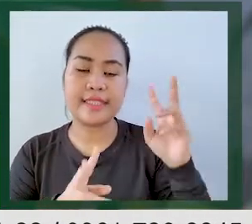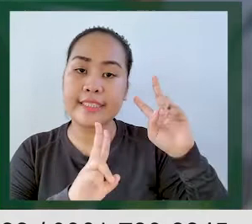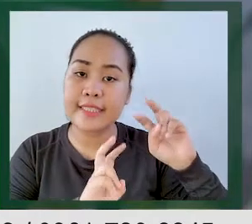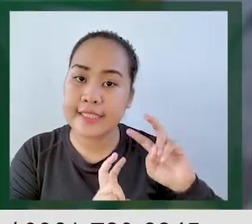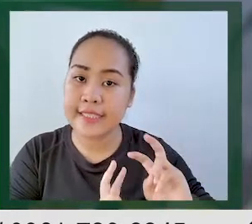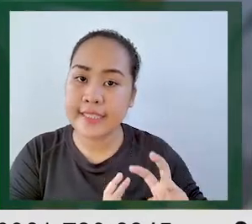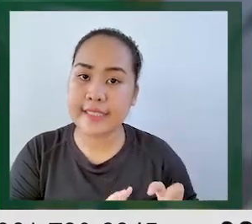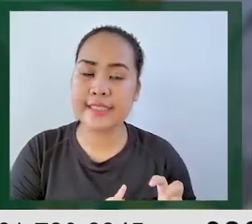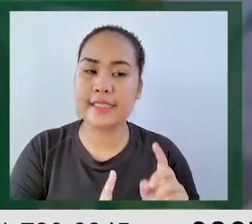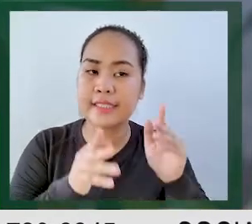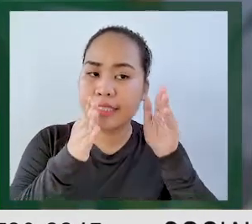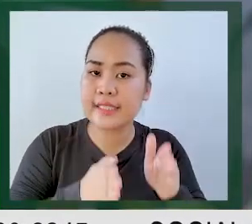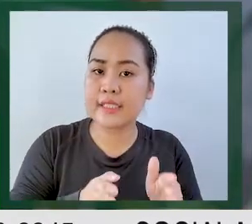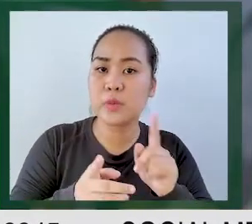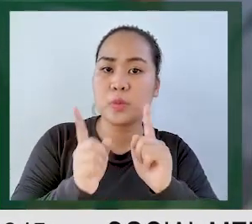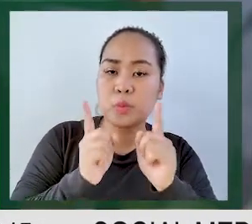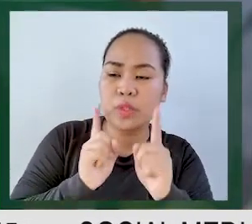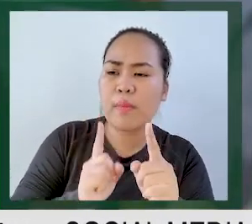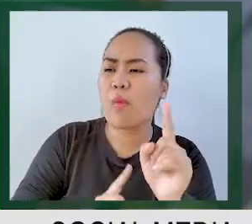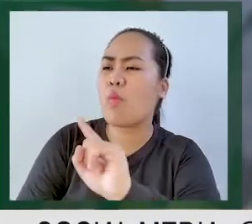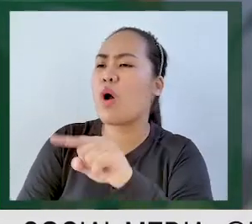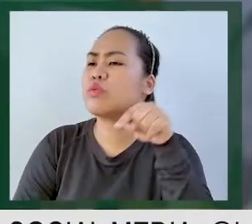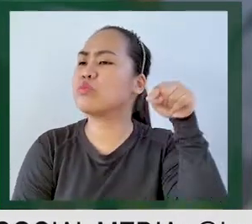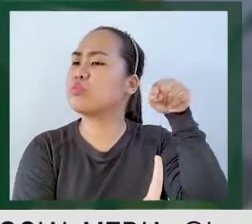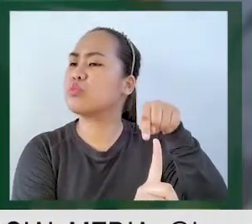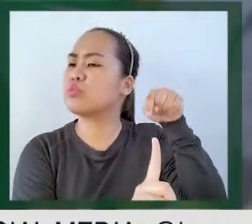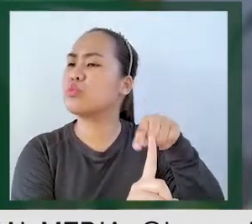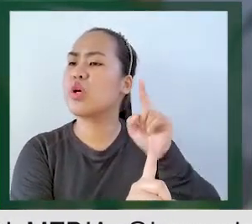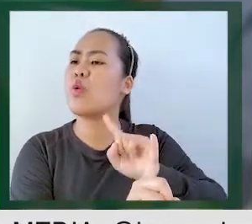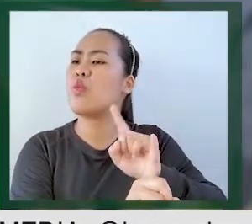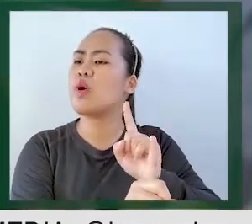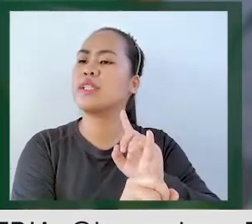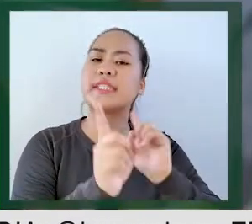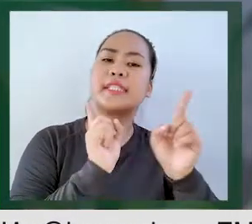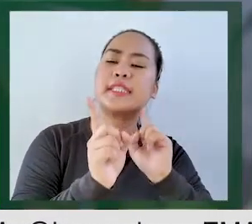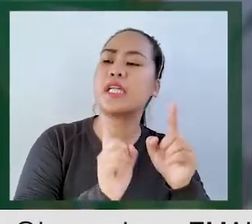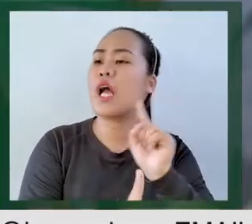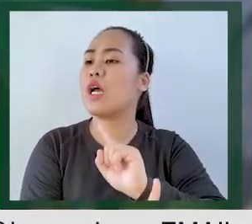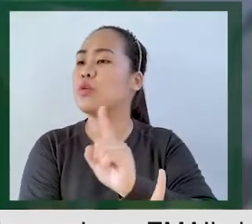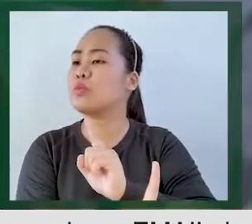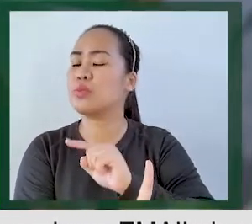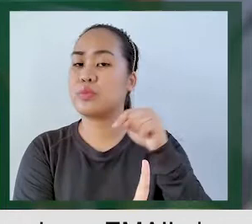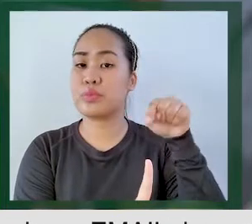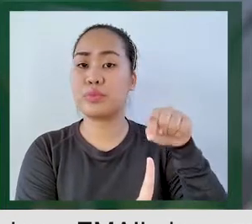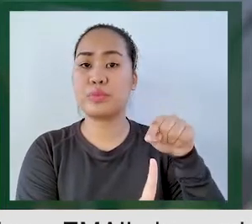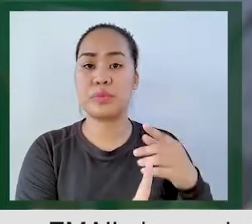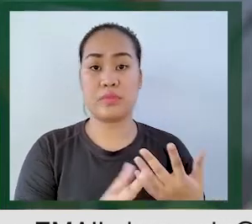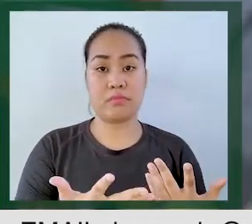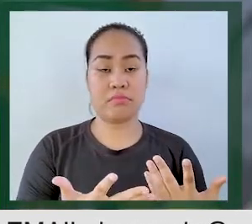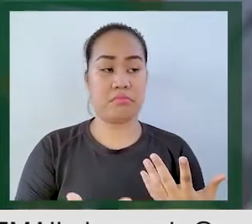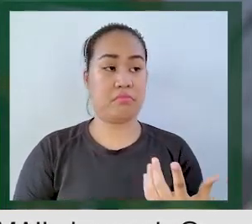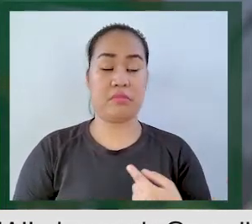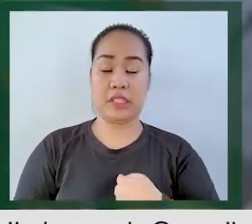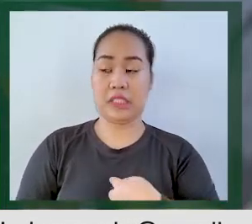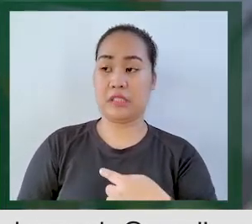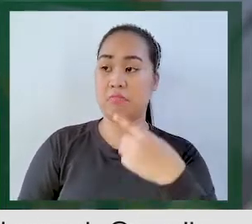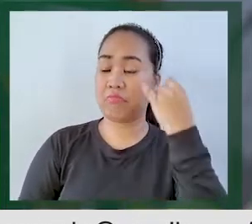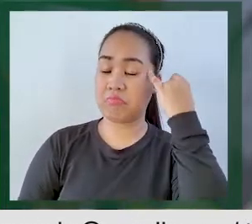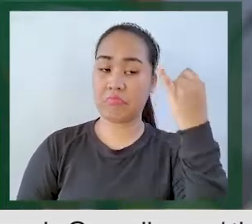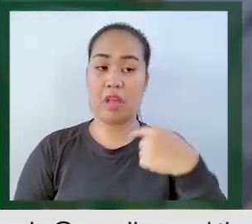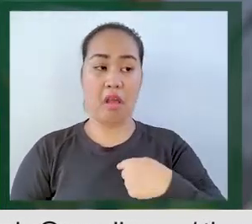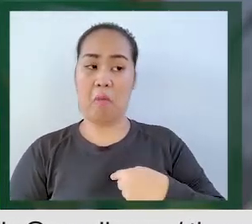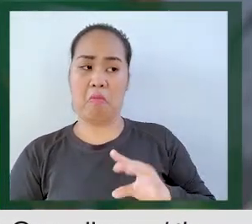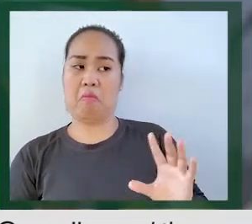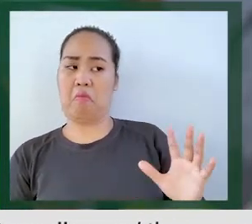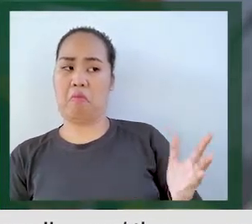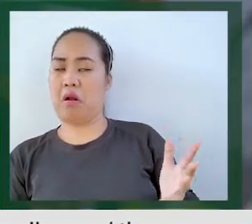inyong interaction with him or her, masasabi nyo na, ay hindi, malayo naman po ako sa kanya. Or wala naman po